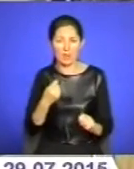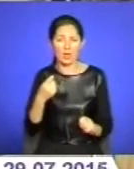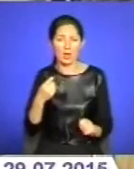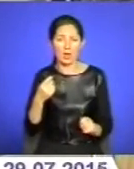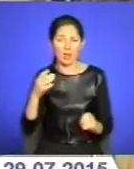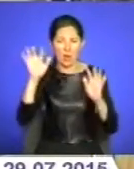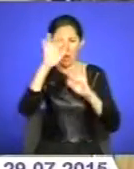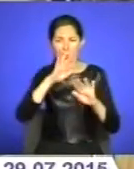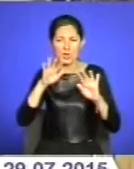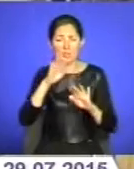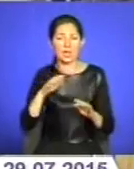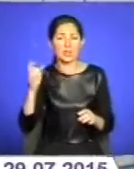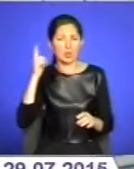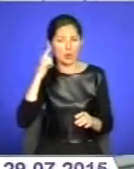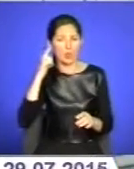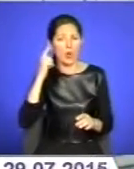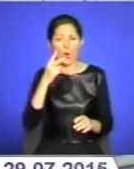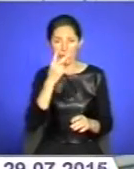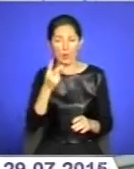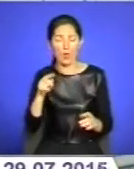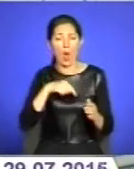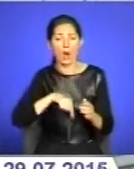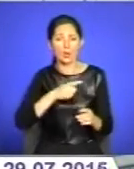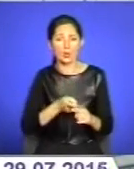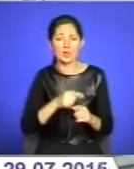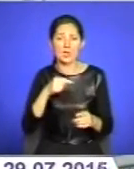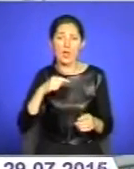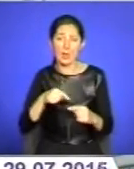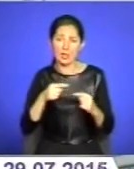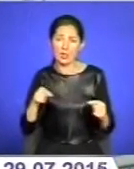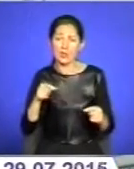галюцинацій слухового та зорового характеру. Тому дана речовина заборонена